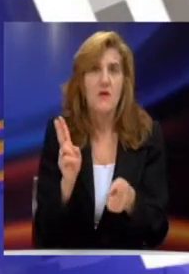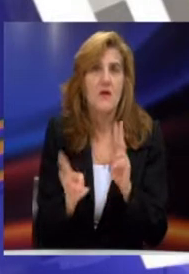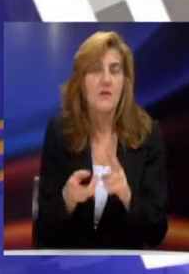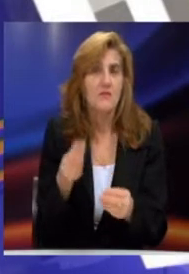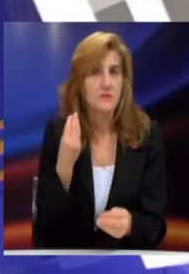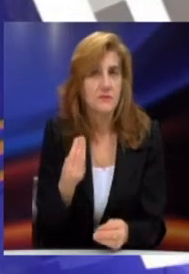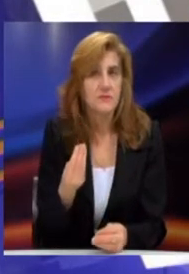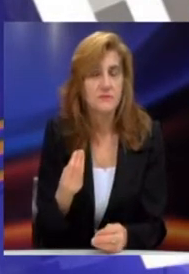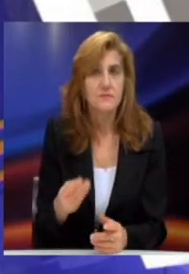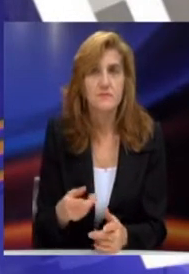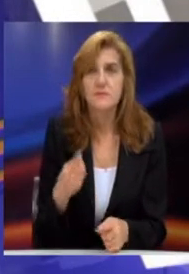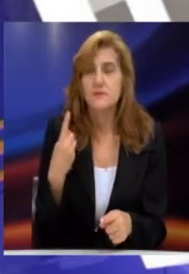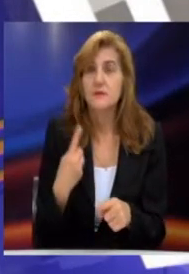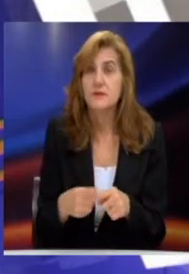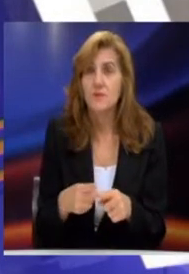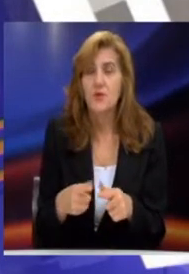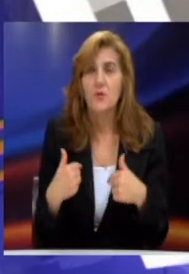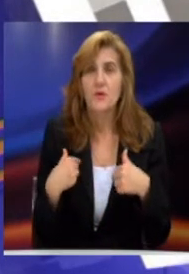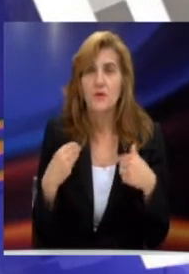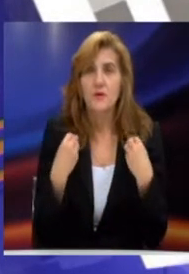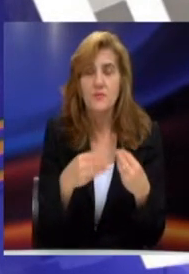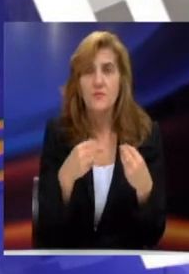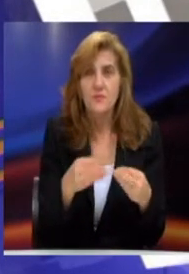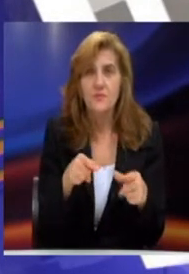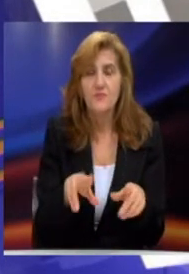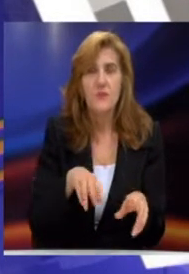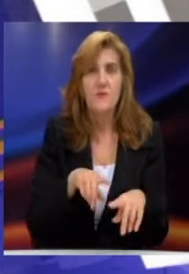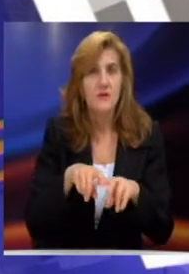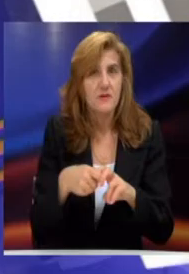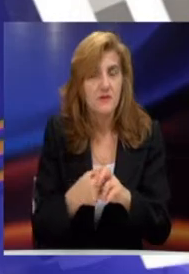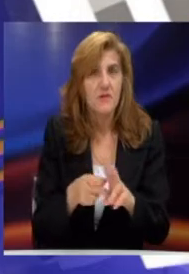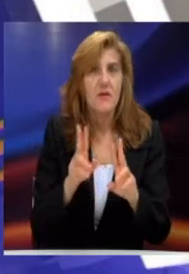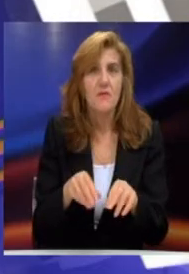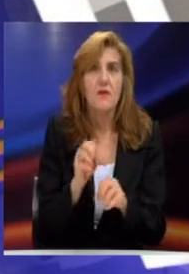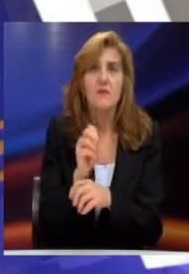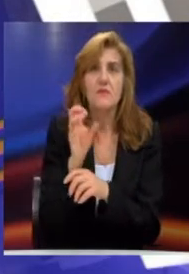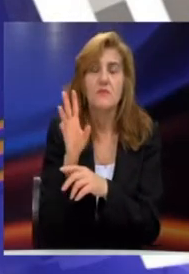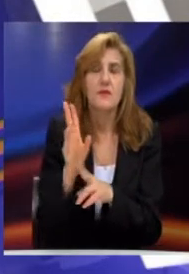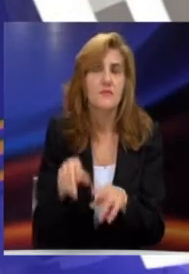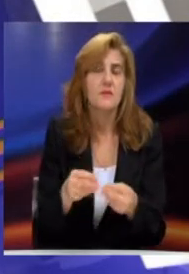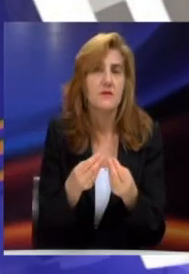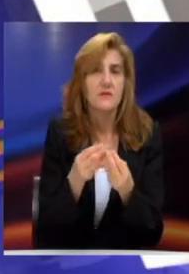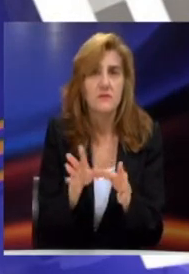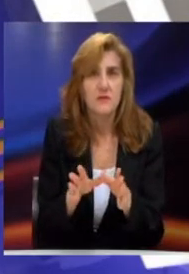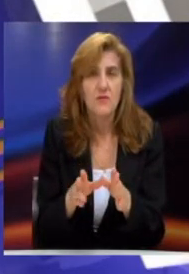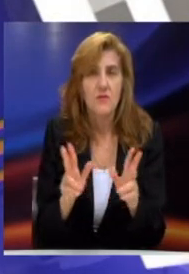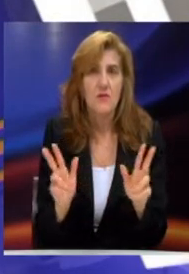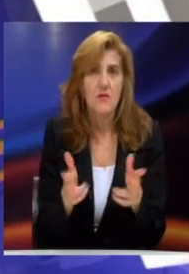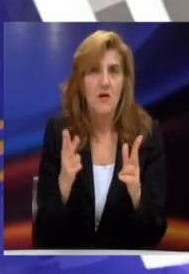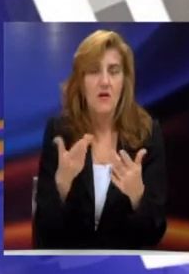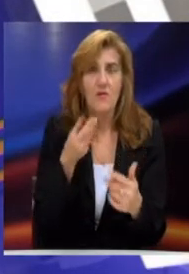strogi. Savjetovala bih da upišu ovu školu zato što je dobro opremljena, imamo projektore i to